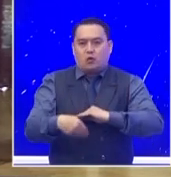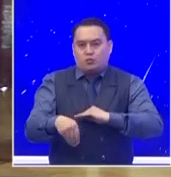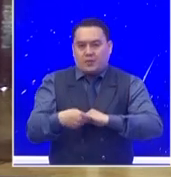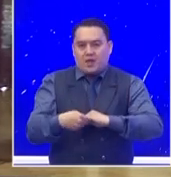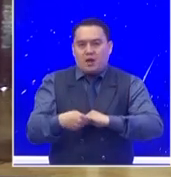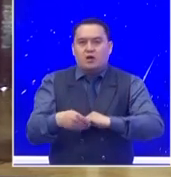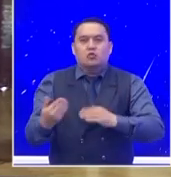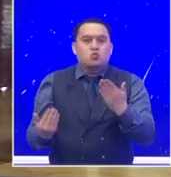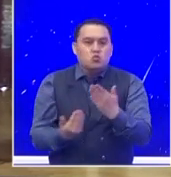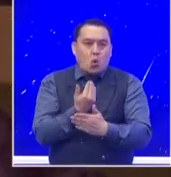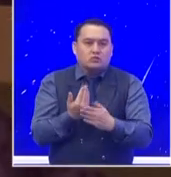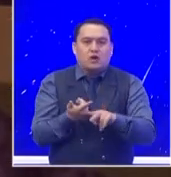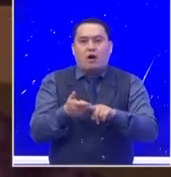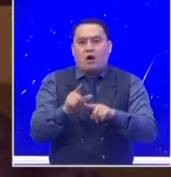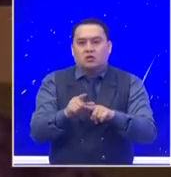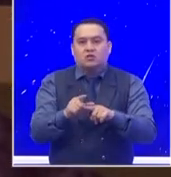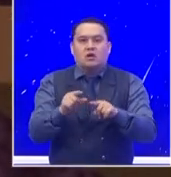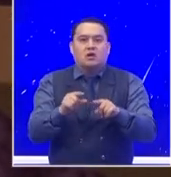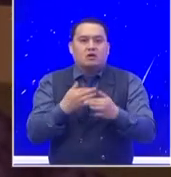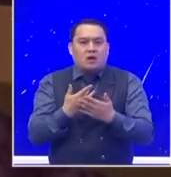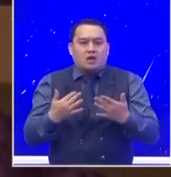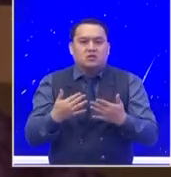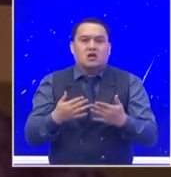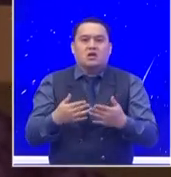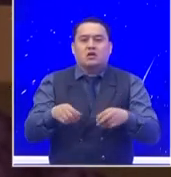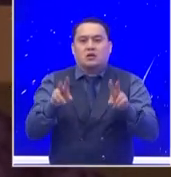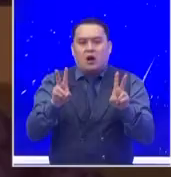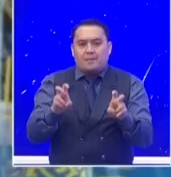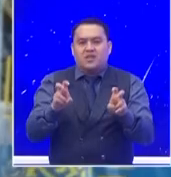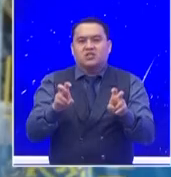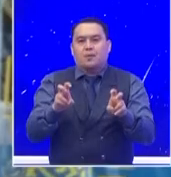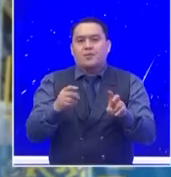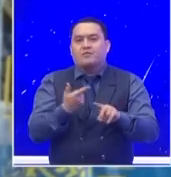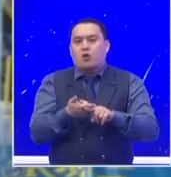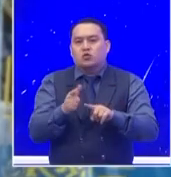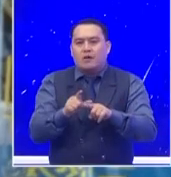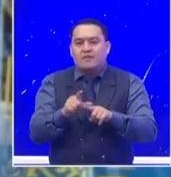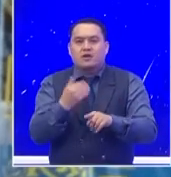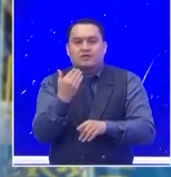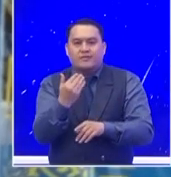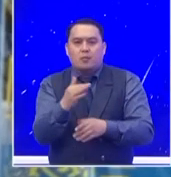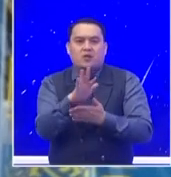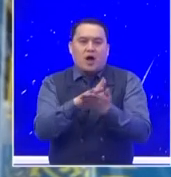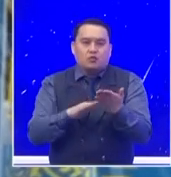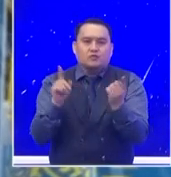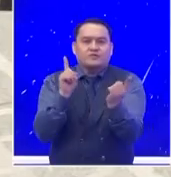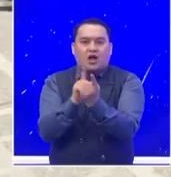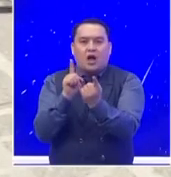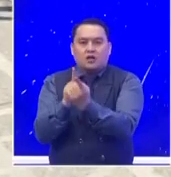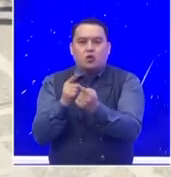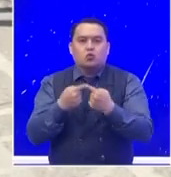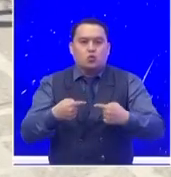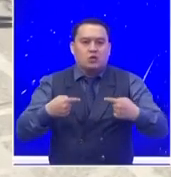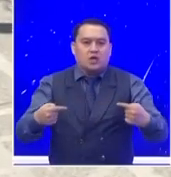в том числе и новшествами, такими как адалдык алана, open space и другими. В планах спикеров продолжить подобные встречи и в